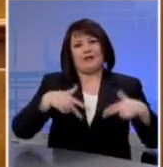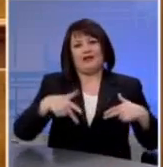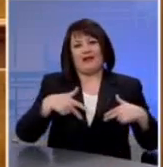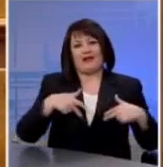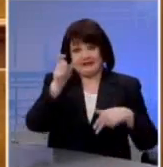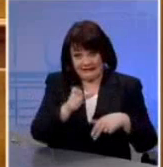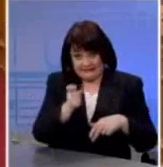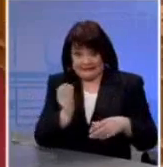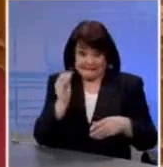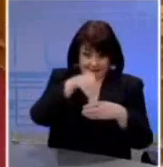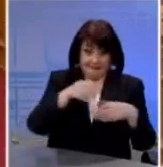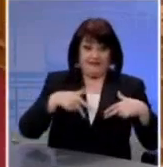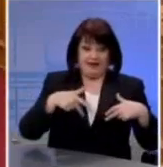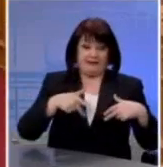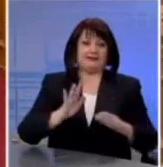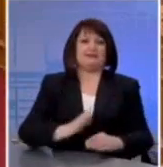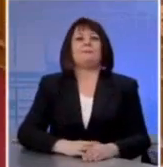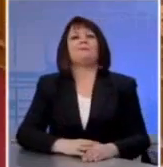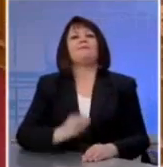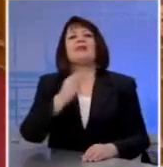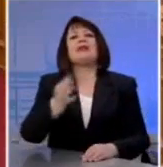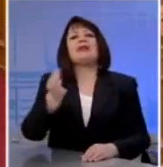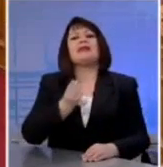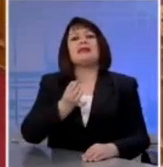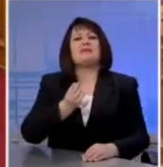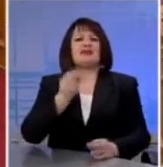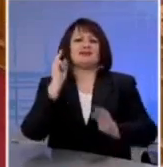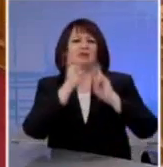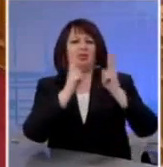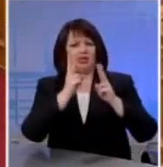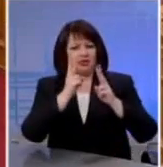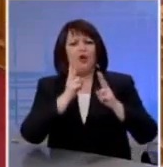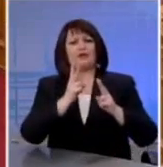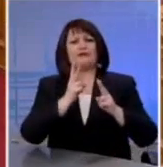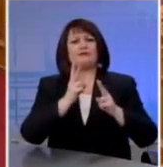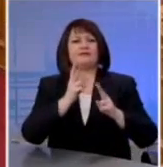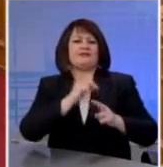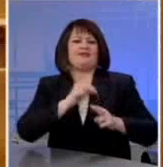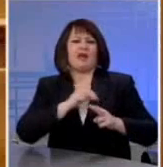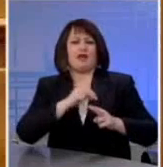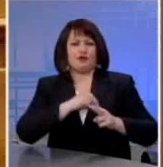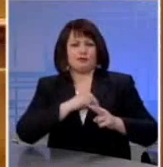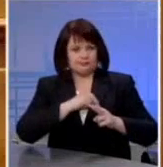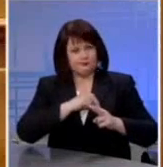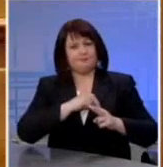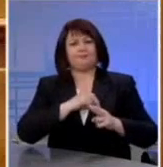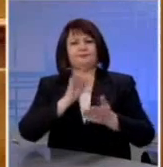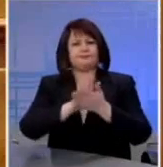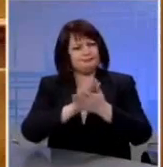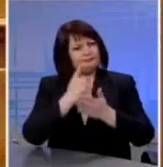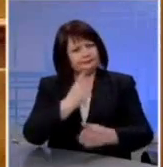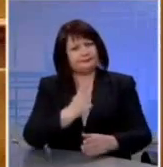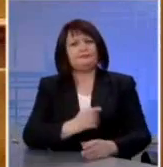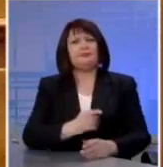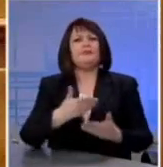Τα δε εκλογικά συμφέροντα που λέτε για συγκοφαντικές δυσφημίσεις. Εσάς κάποιος βρίζει, λέει, η